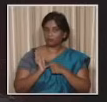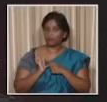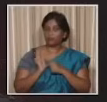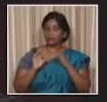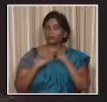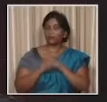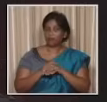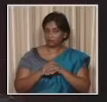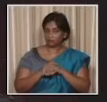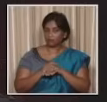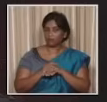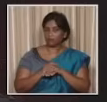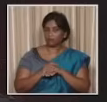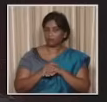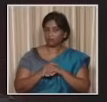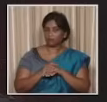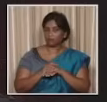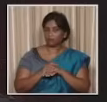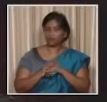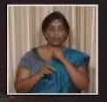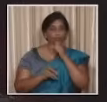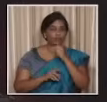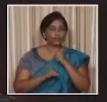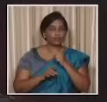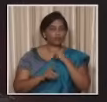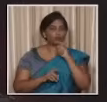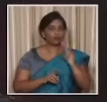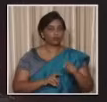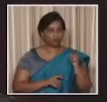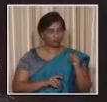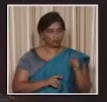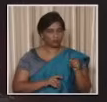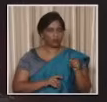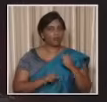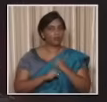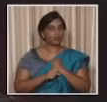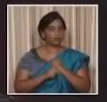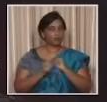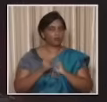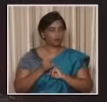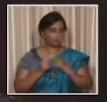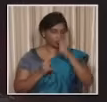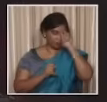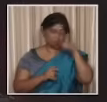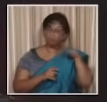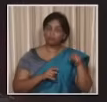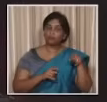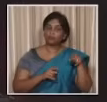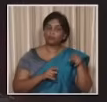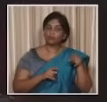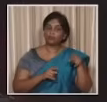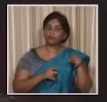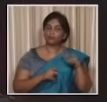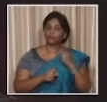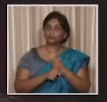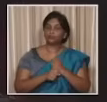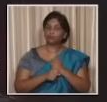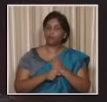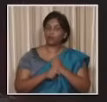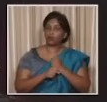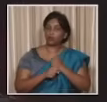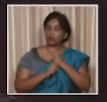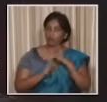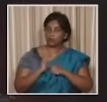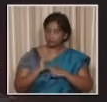ඒකට සම්බන්ධ වුණේ විශ්‍රාමික මහාධිකරණ විනිසුරු ගාමිණී සරත් ඉදිරිසිංහ ගෝඨාභය